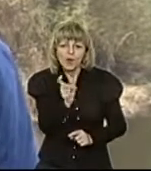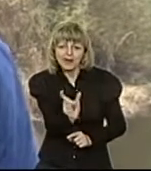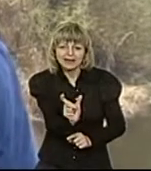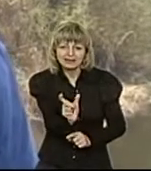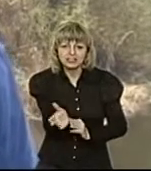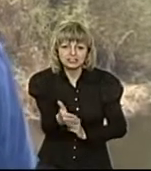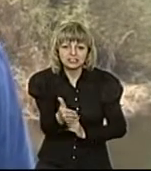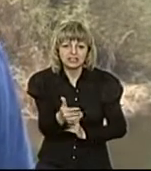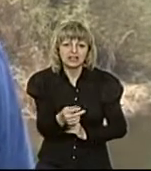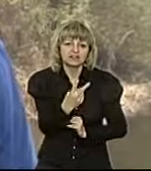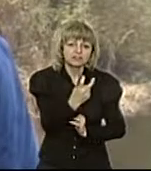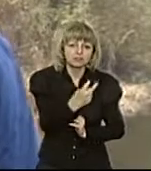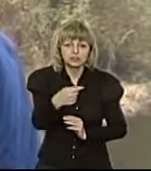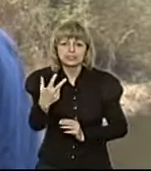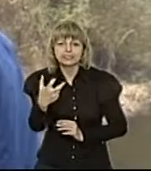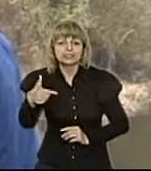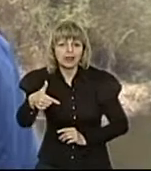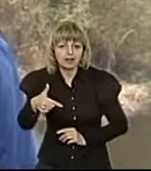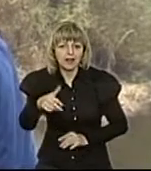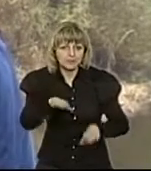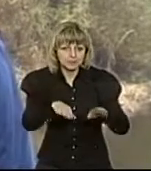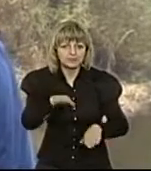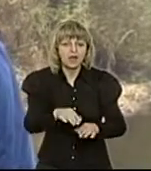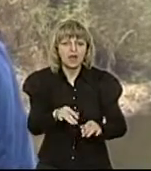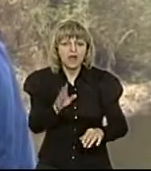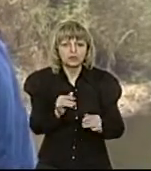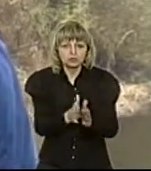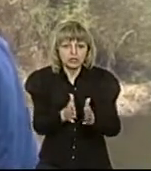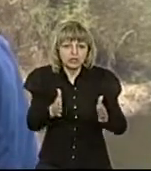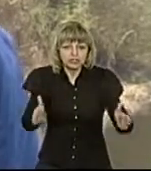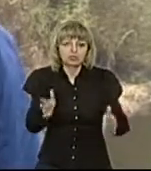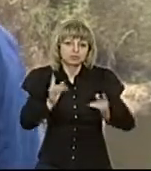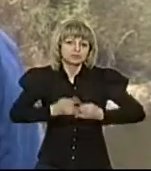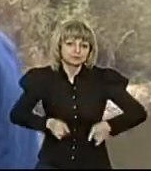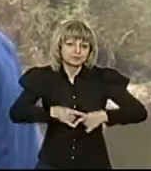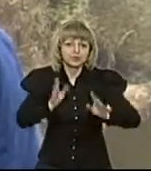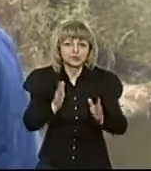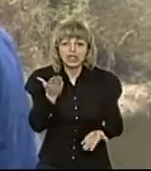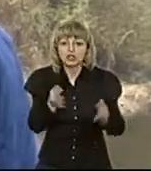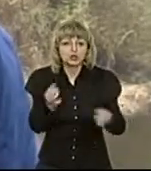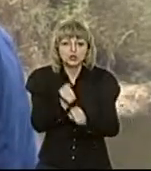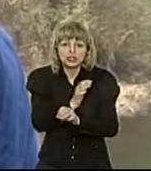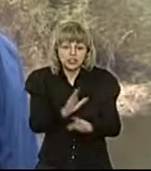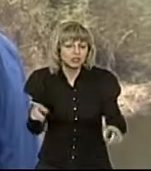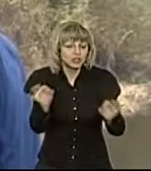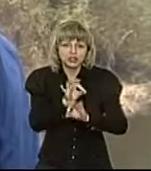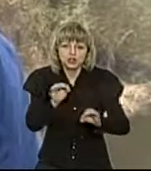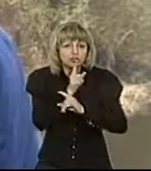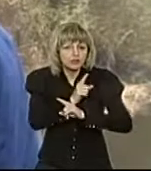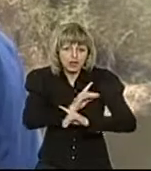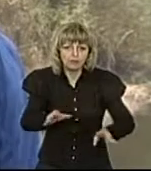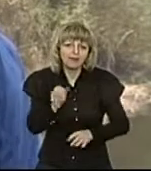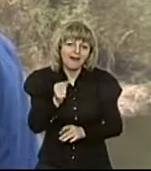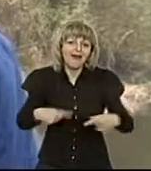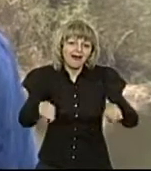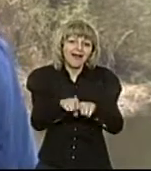в районі там, 200-300 грам. А вона виросте, буде давати потомство. Якщо нічого не робити, звичайно, нічого не буде. А так,